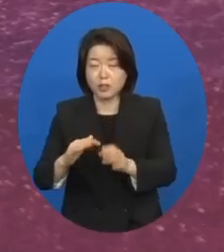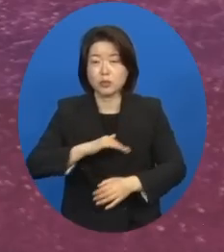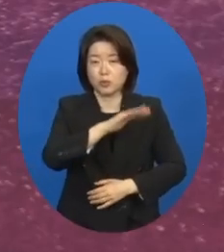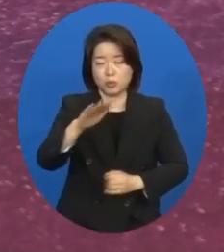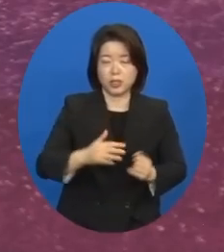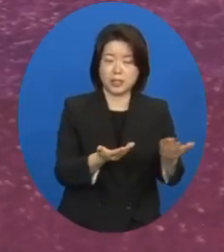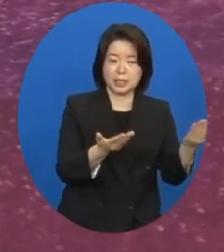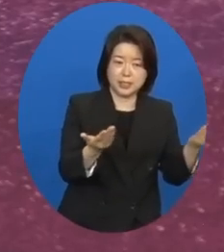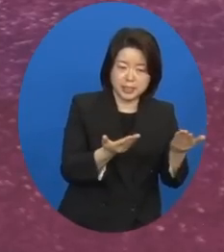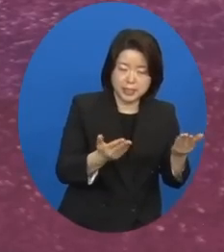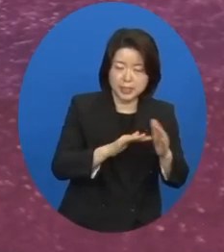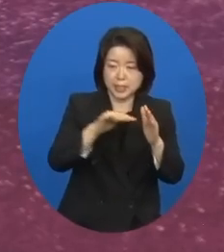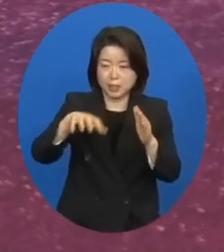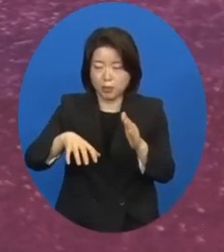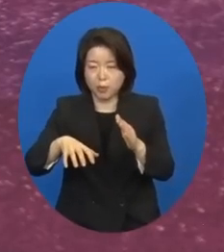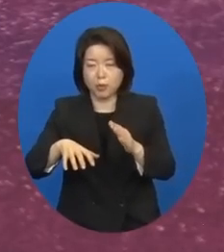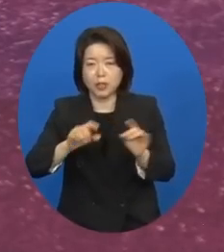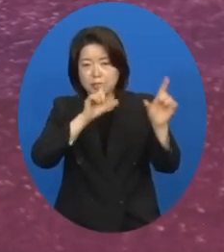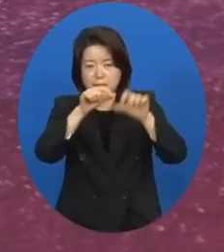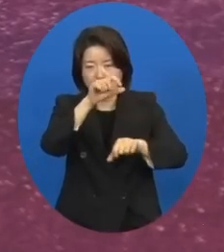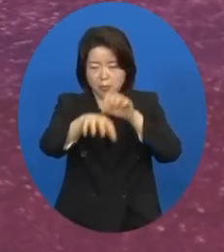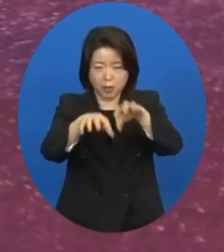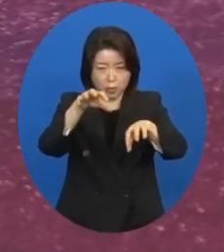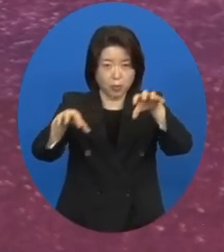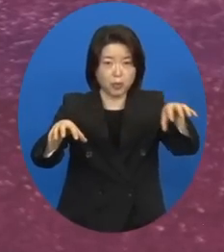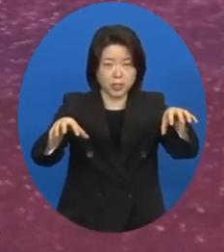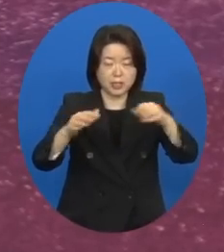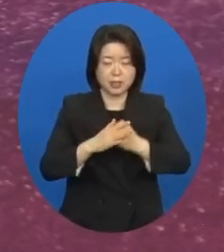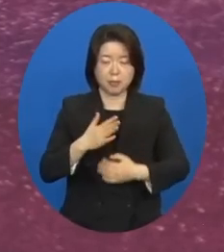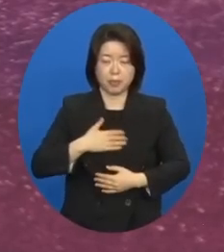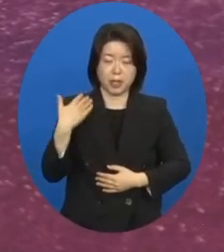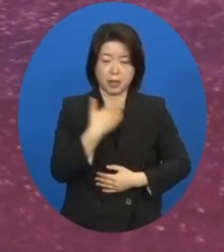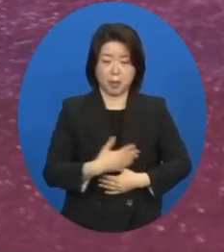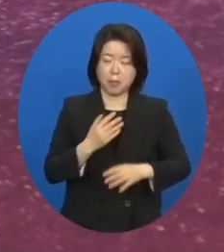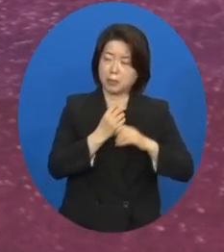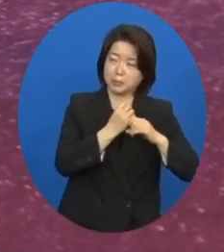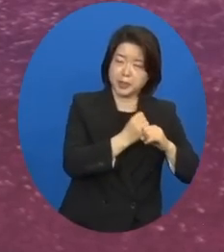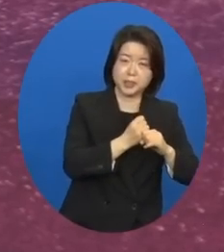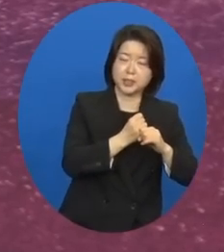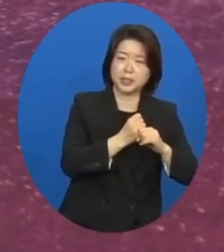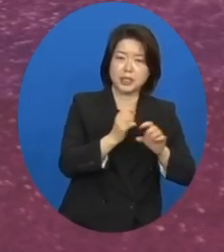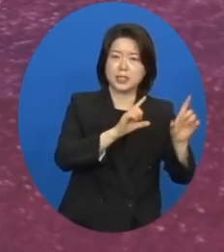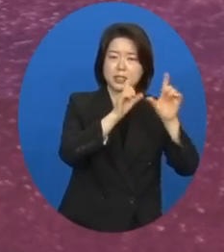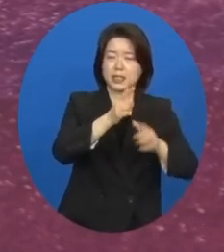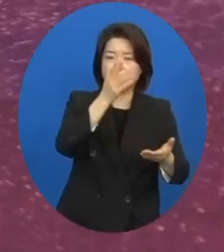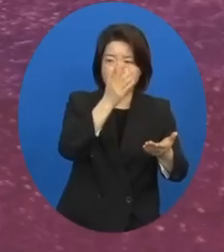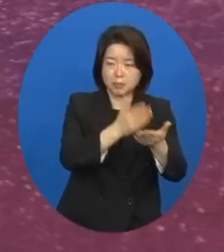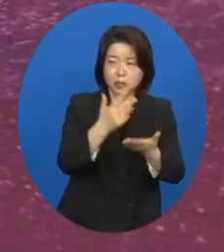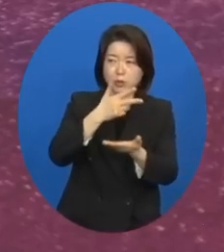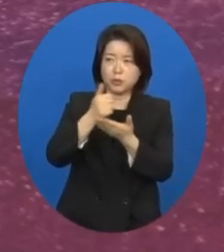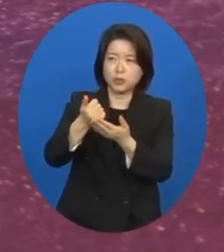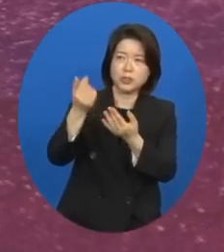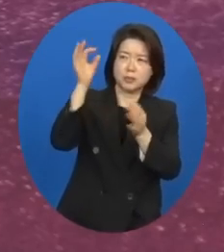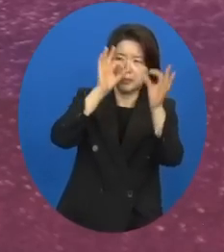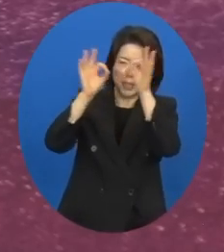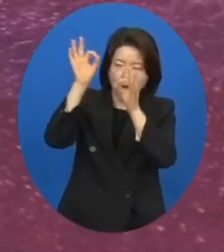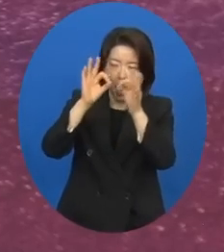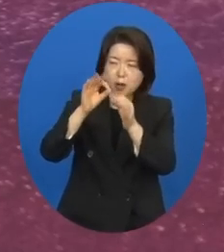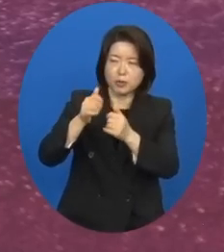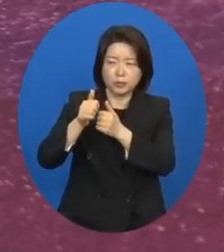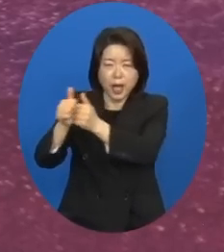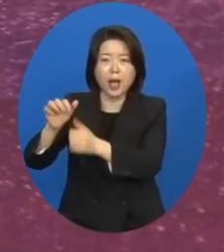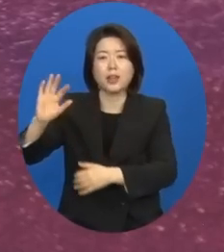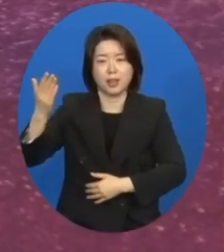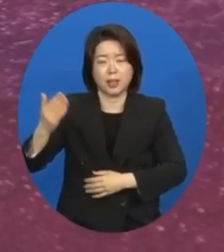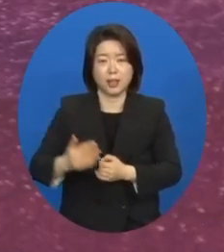가정과 일터, 삶의 현장에서 내가 육신에 끌려 살아가지 않도록 주님을 찾아야 됩니다. 주님